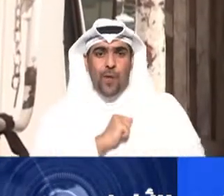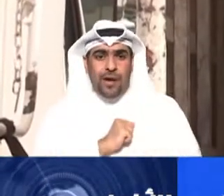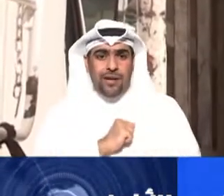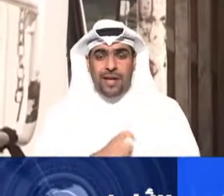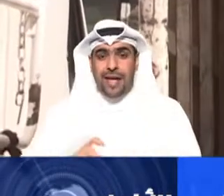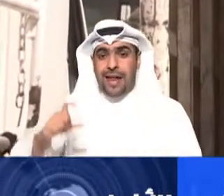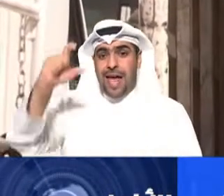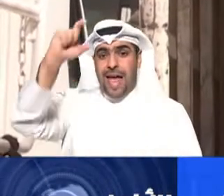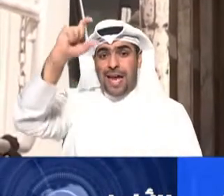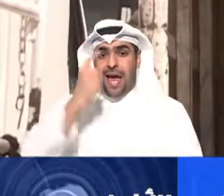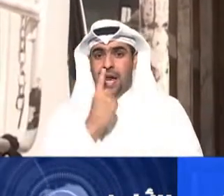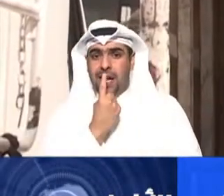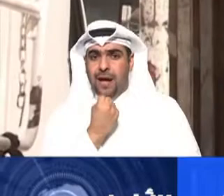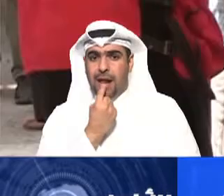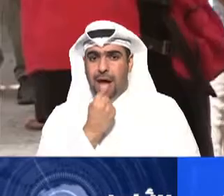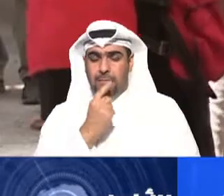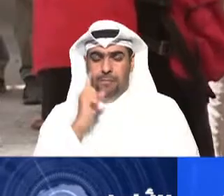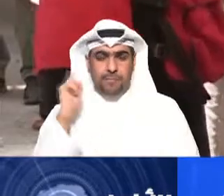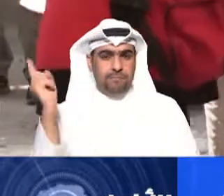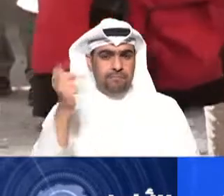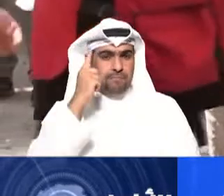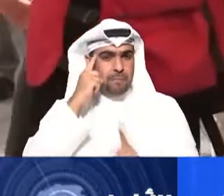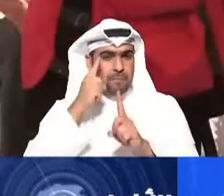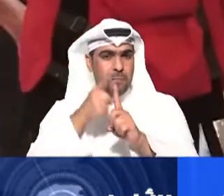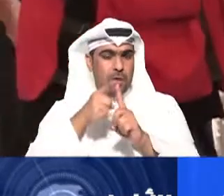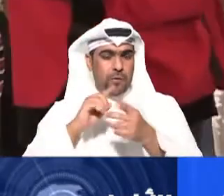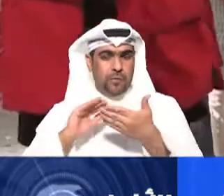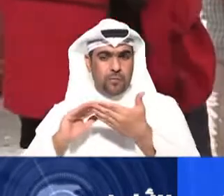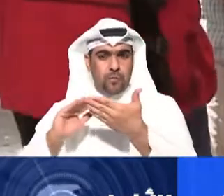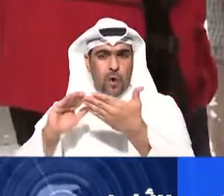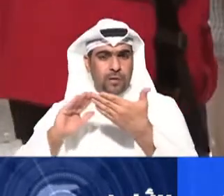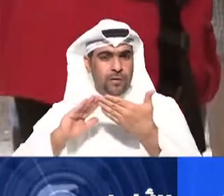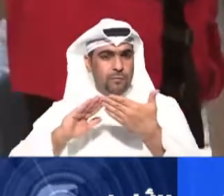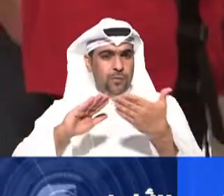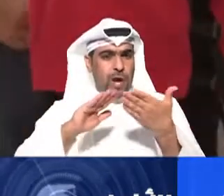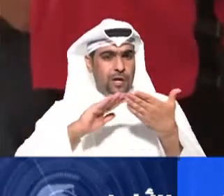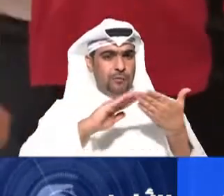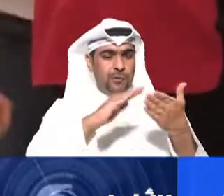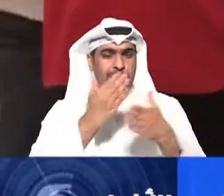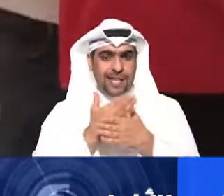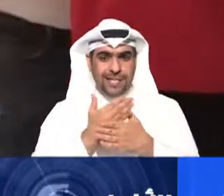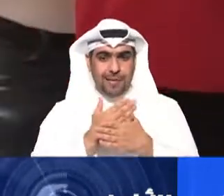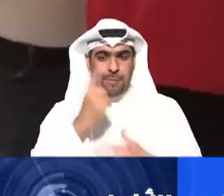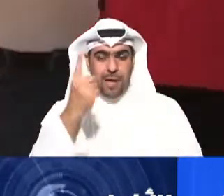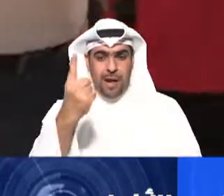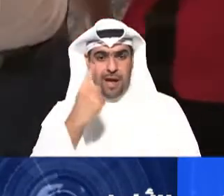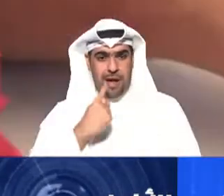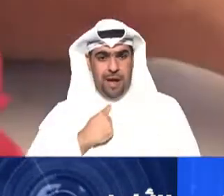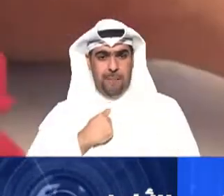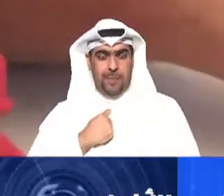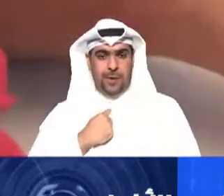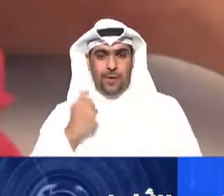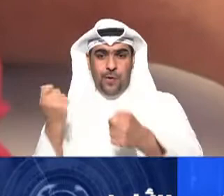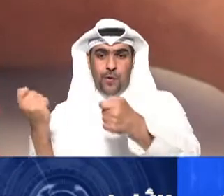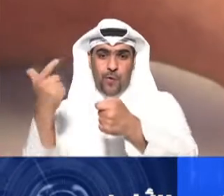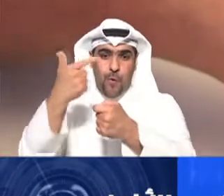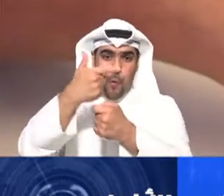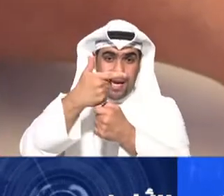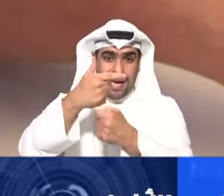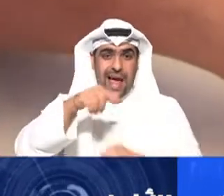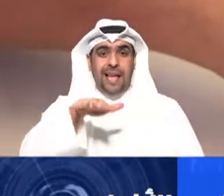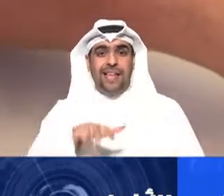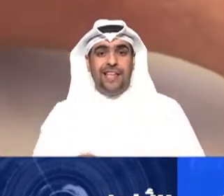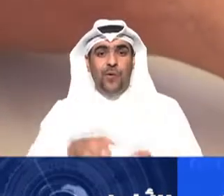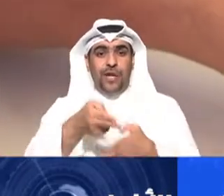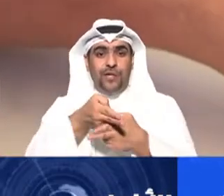لها بصماتها في الإنسانية، حيث تطبق ميدانيا توجيهات سمو نائب الأمير وولي العهد الشيخ نواف الأحمد